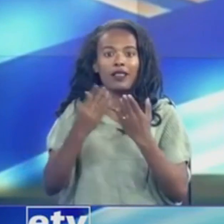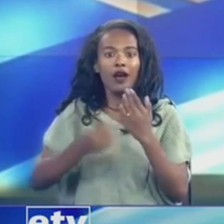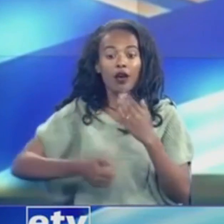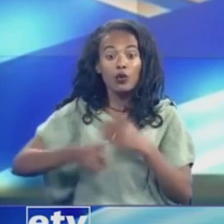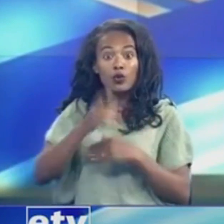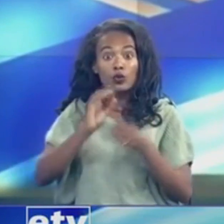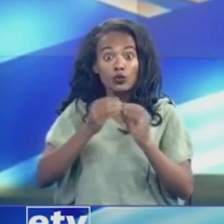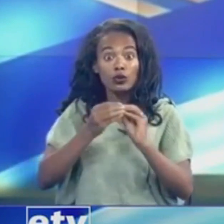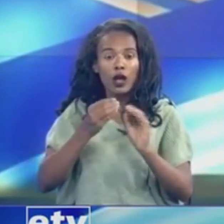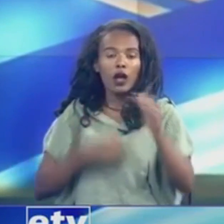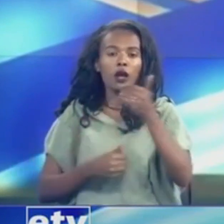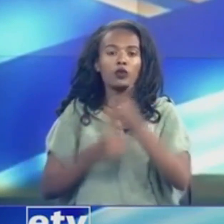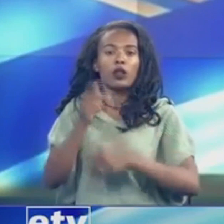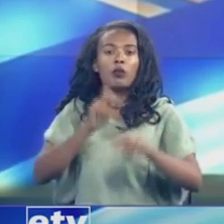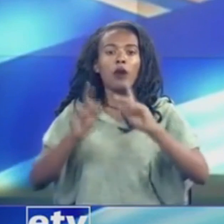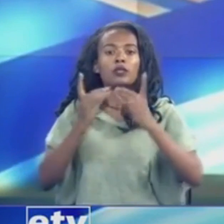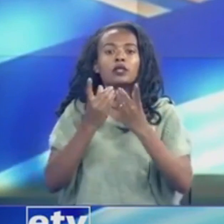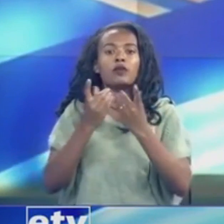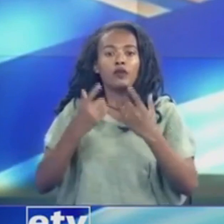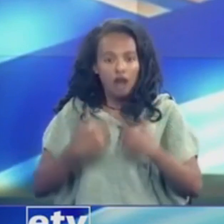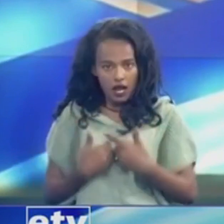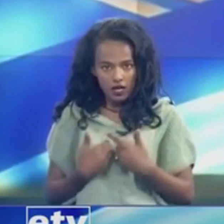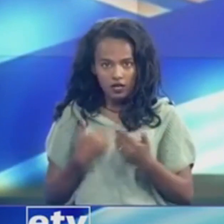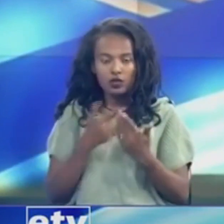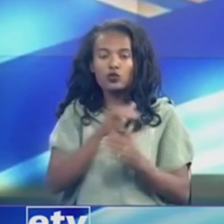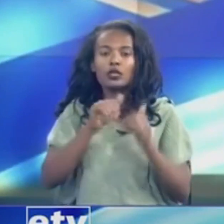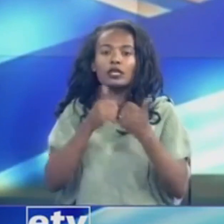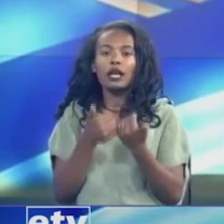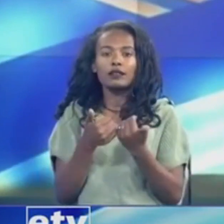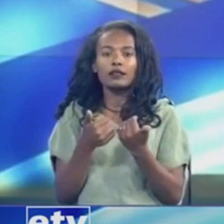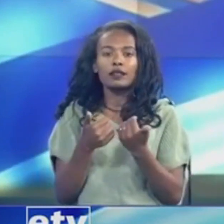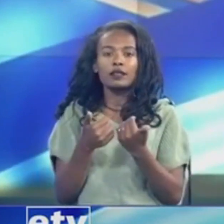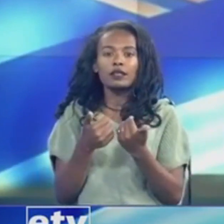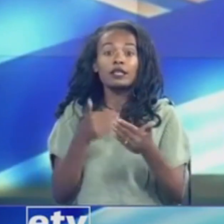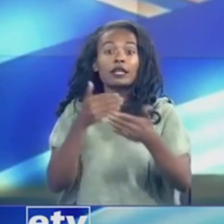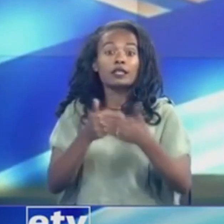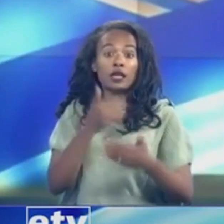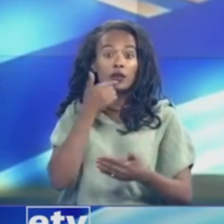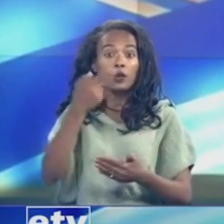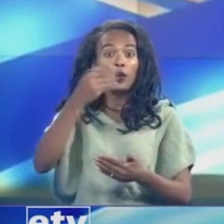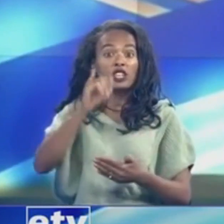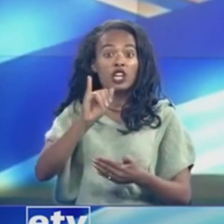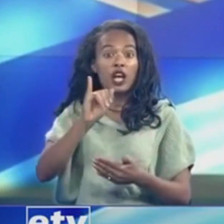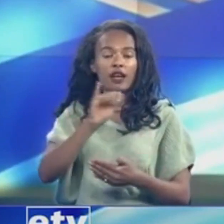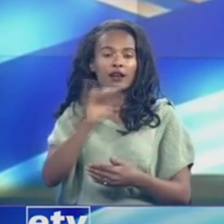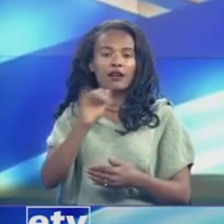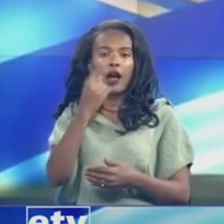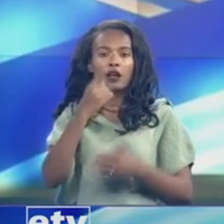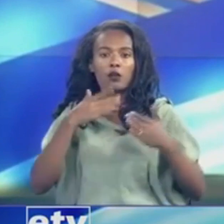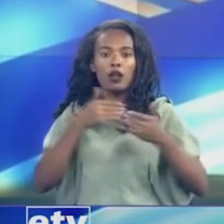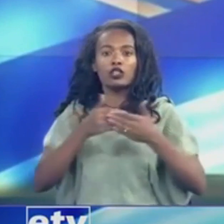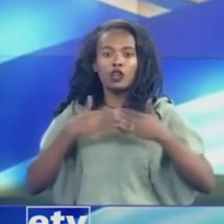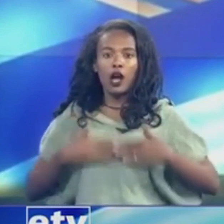የሆነ ቁጥር አካል ጉዳተኛ ማህበረሰብ አለ። ስለዚህ እነሱን እንዴት እንደርሳለን የሚለው ይቻይ እንደ አንድ ባለ ድርሻ